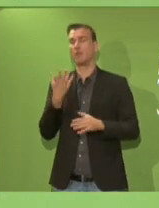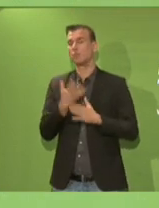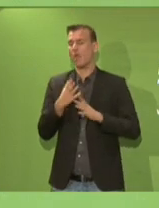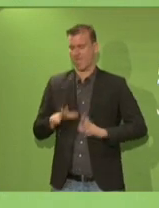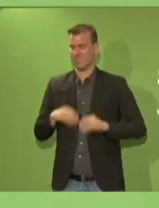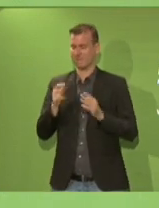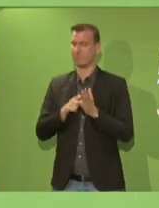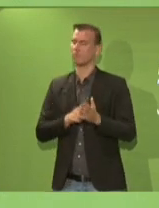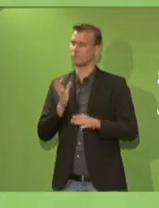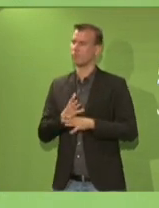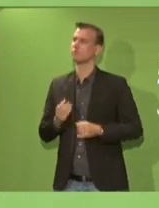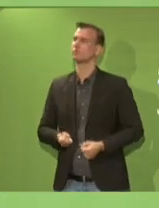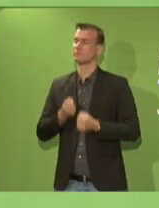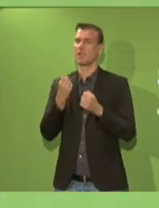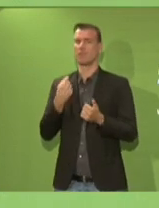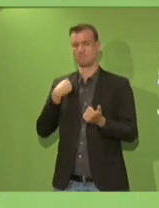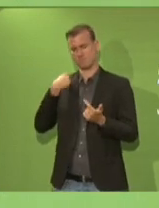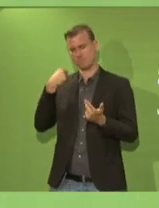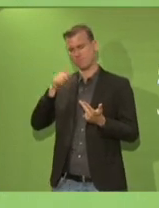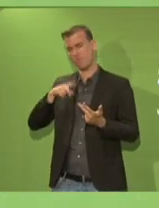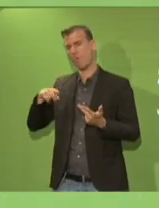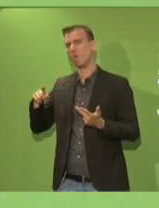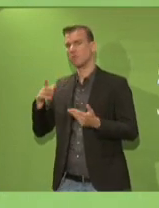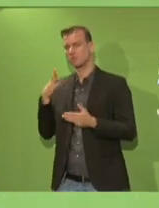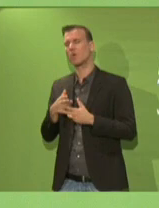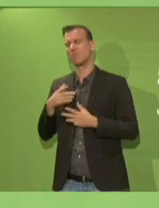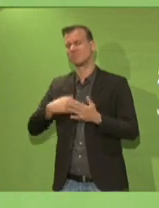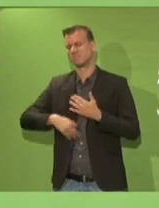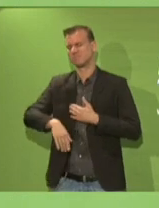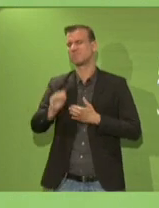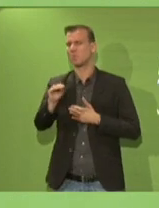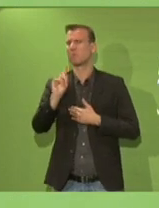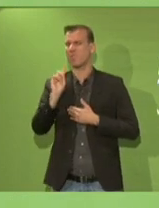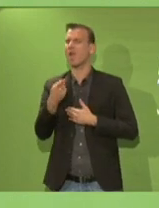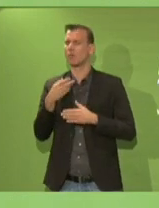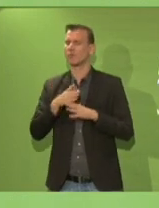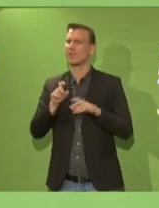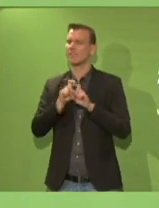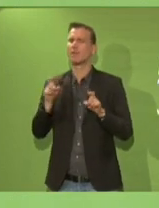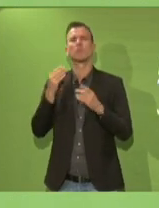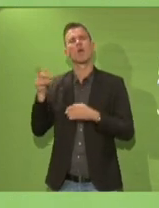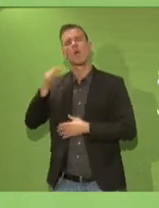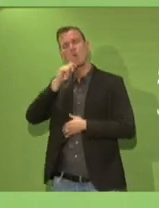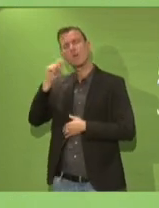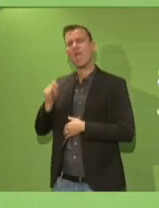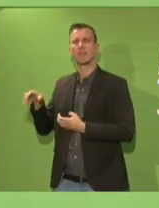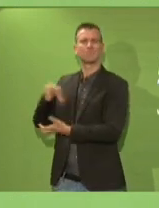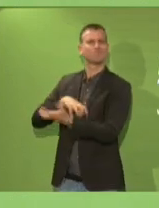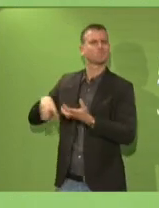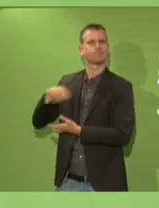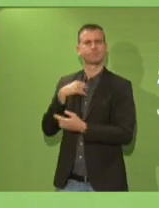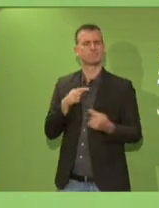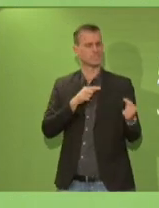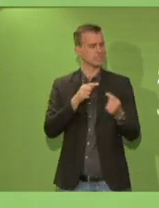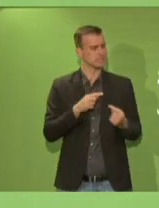Ausgangsbedingungen. Wir haben in den letzten Wochen und Monaten, das wird uns auch leider noch weiter begleiten, immer wieder über die Ukraine-Krise diskutiert. Wir waren